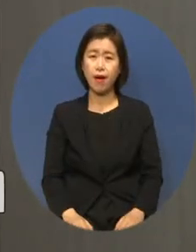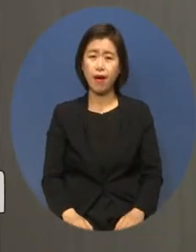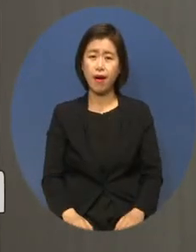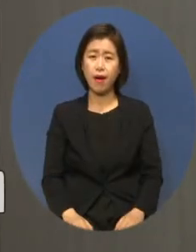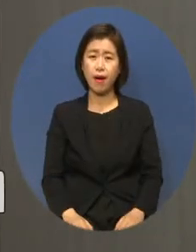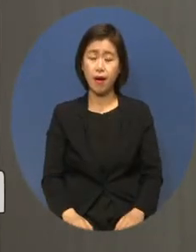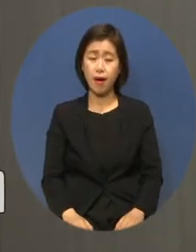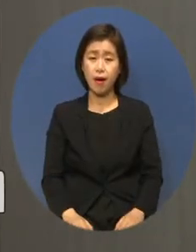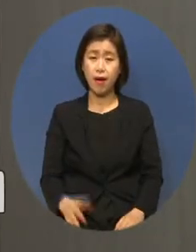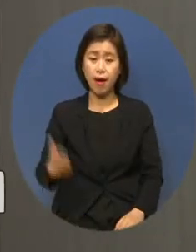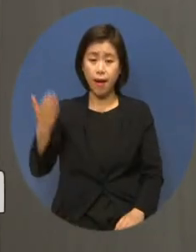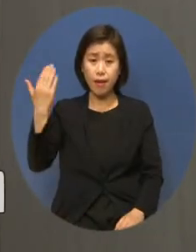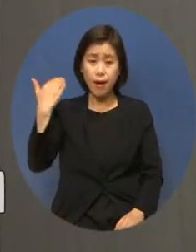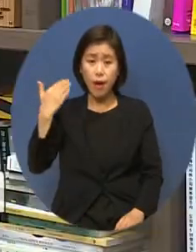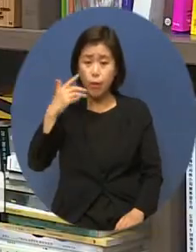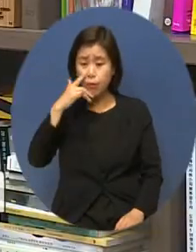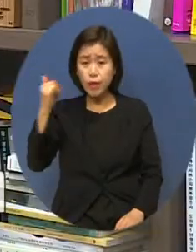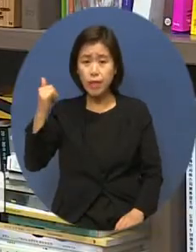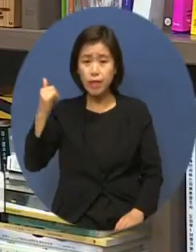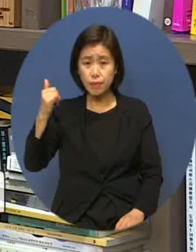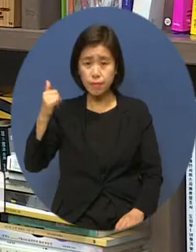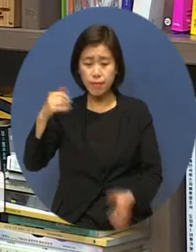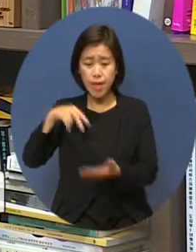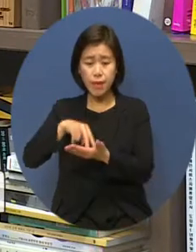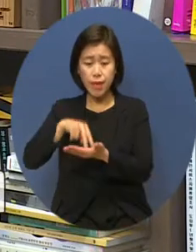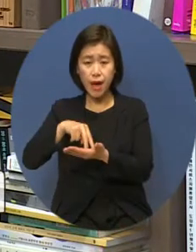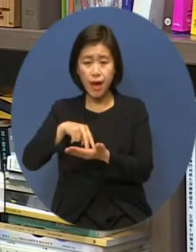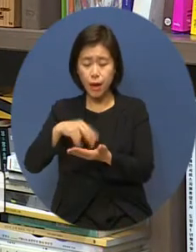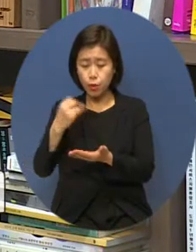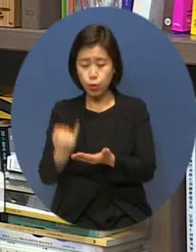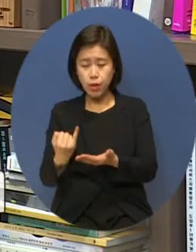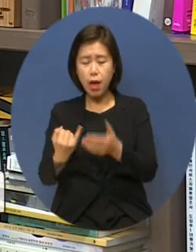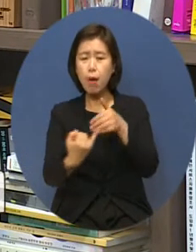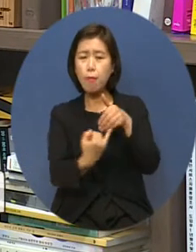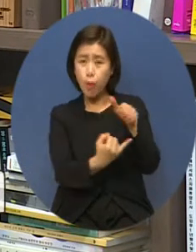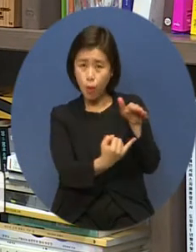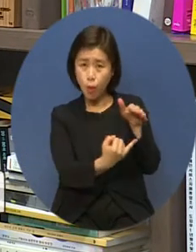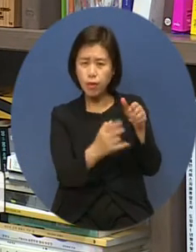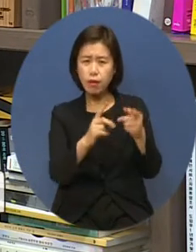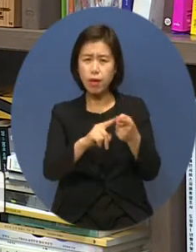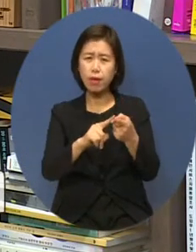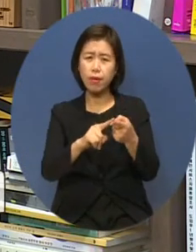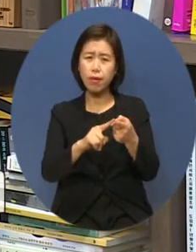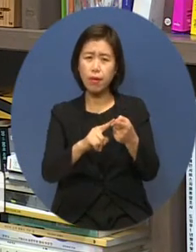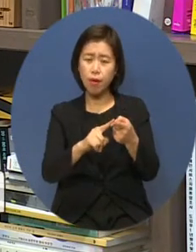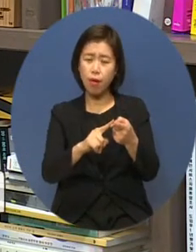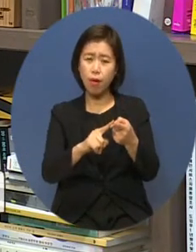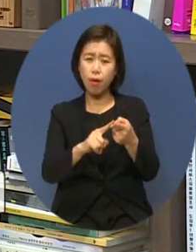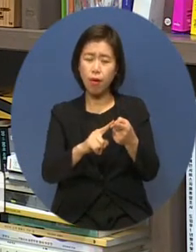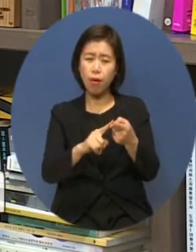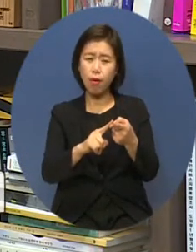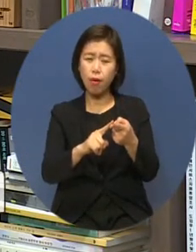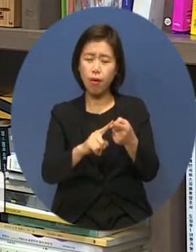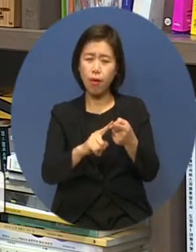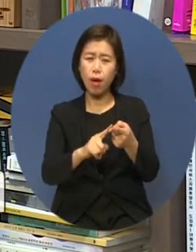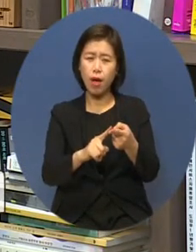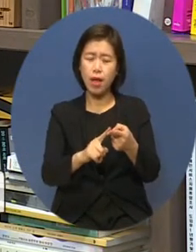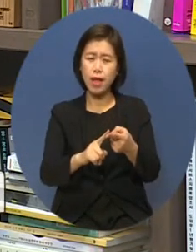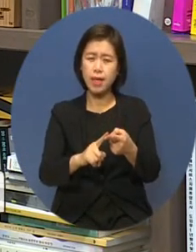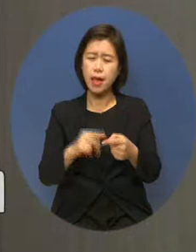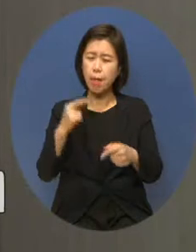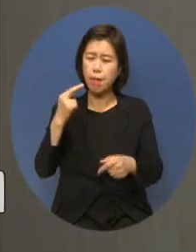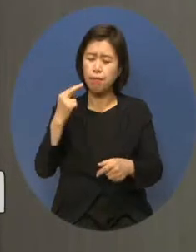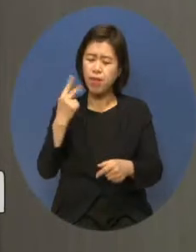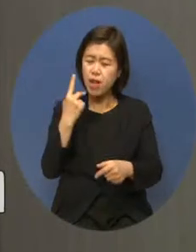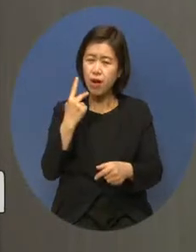인정하는 문제이기 때문에 그런 내적인 변화를 수반하는 것인데 결국은 이제 자식들을 사랑하시니까 저랑 제